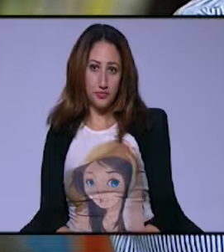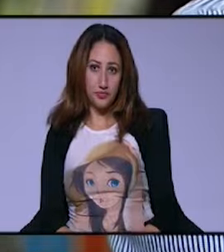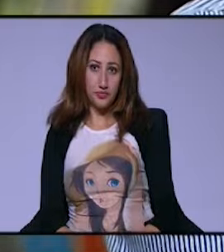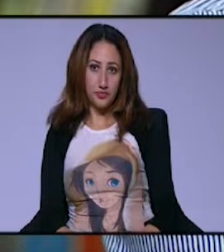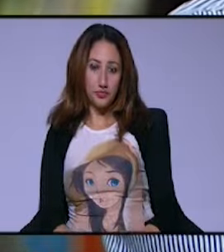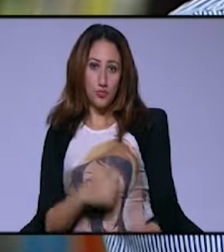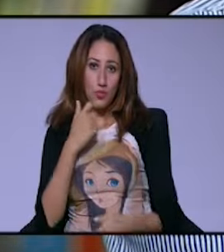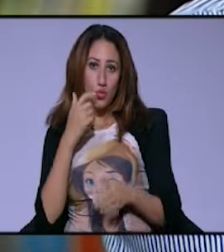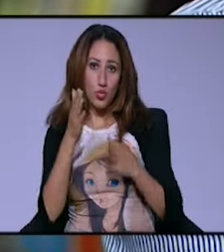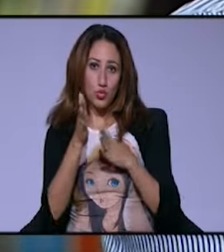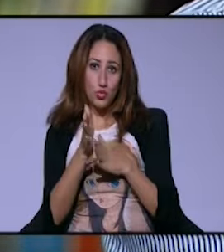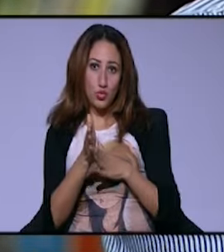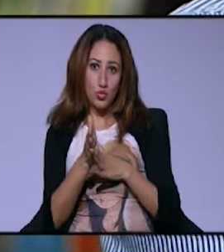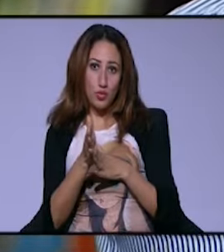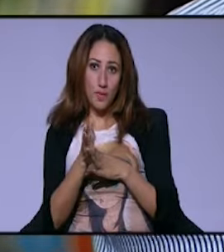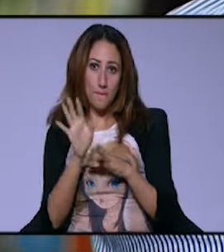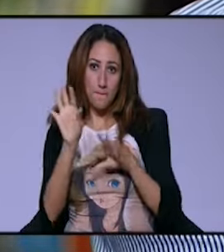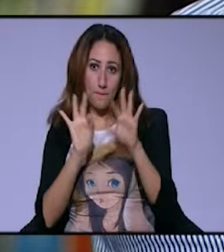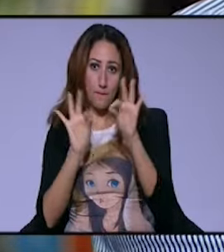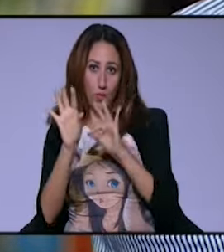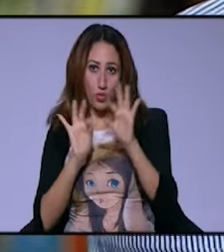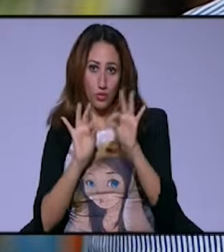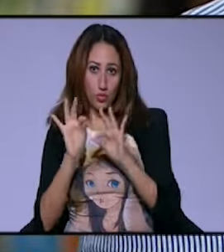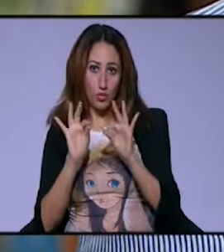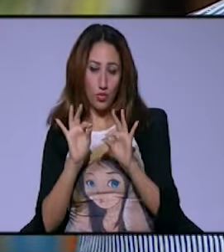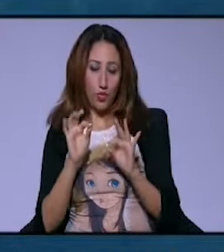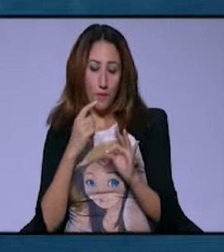سنن المختار من نسب